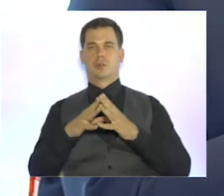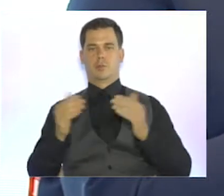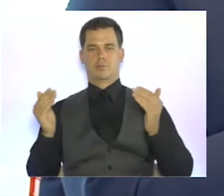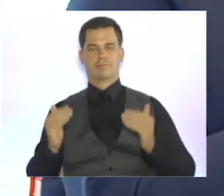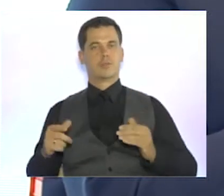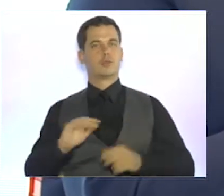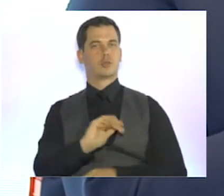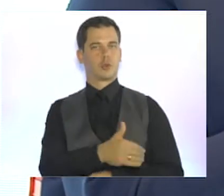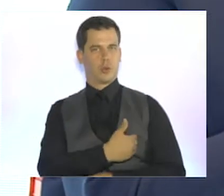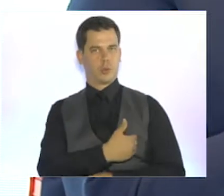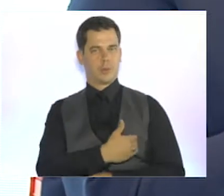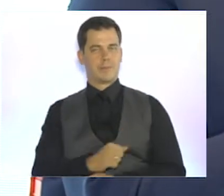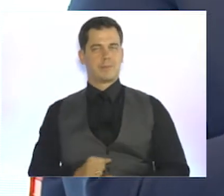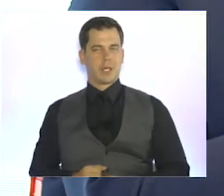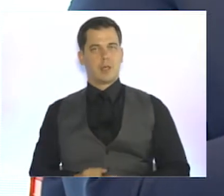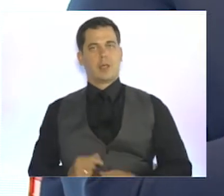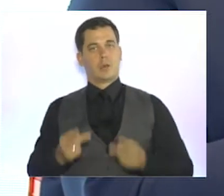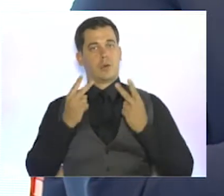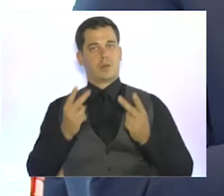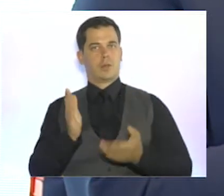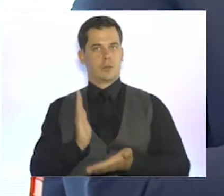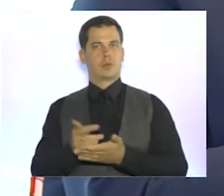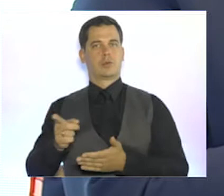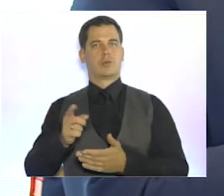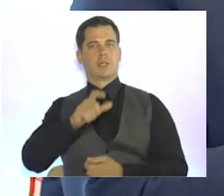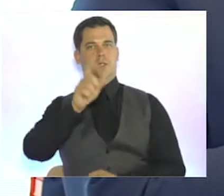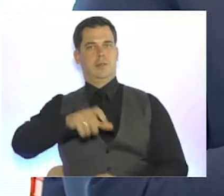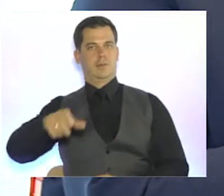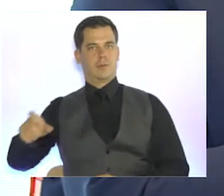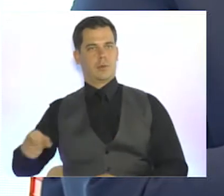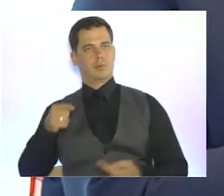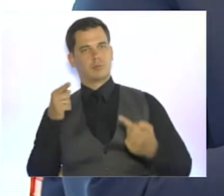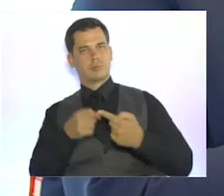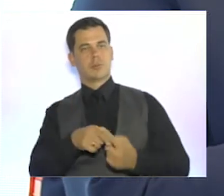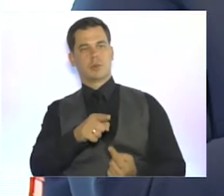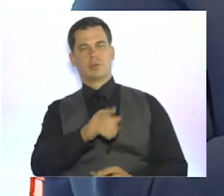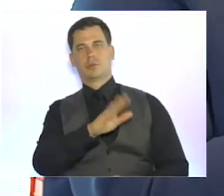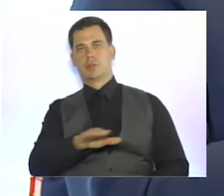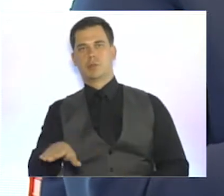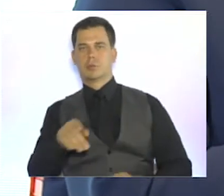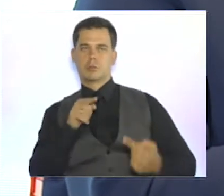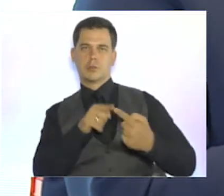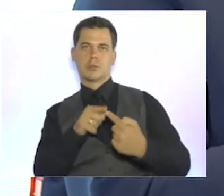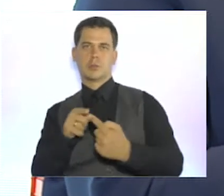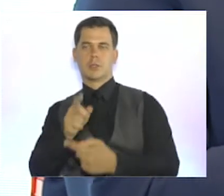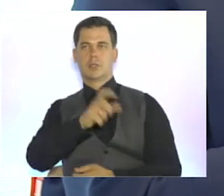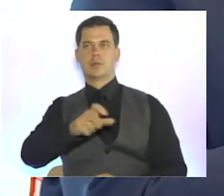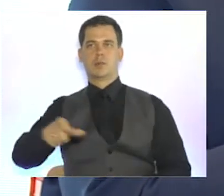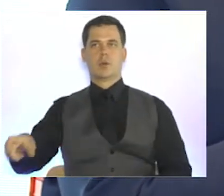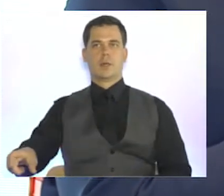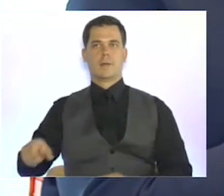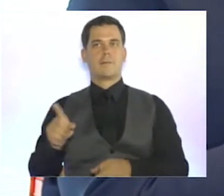szkolnictwie, widzimy to indywidualne podejście do pracy z uczniem. Widzimy, proszę